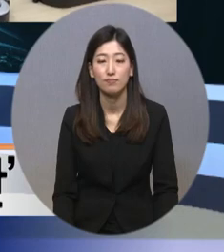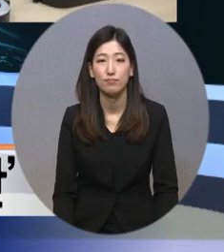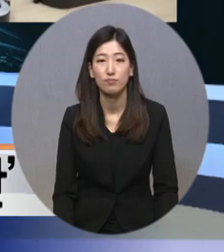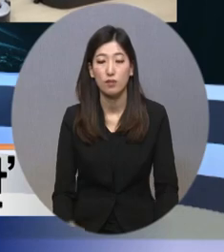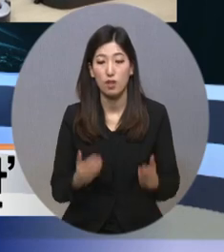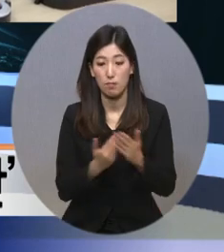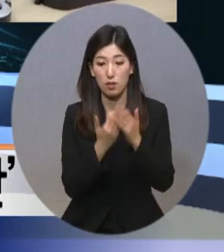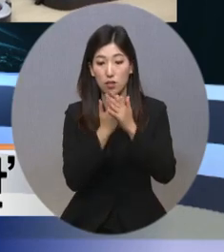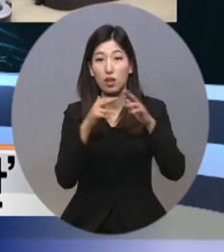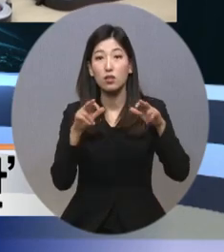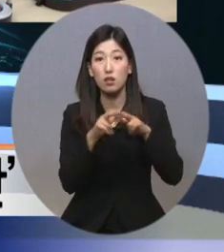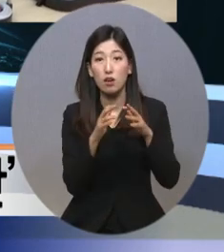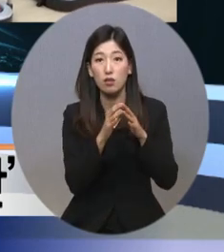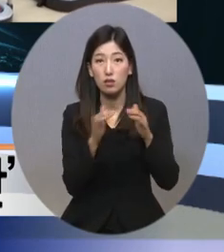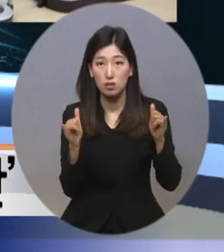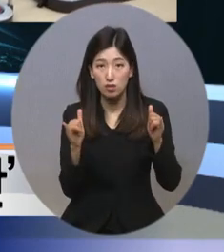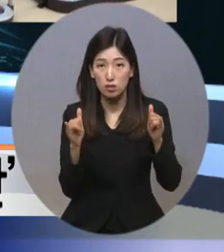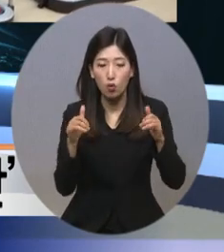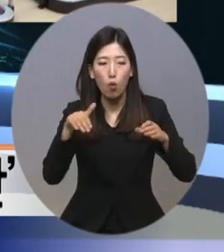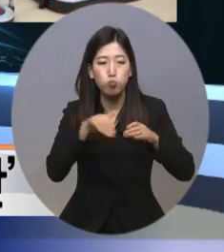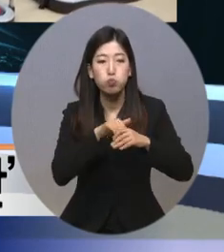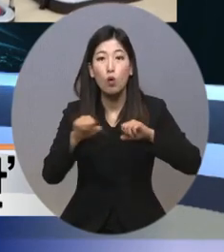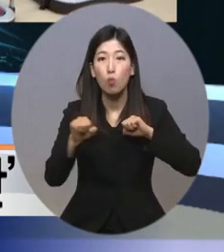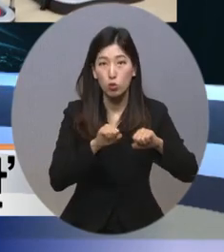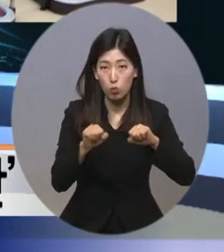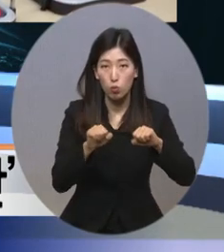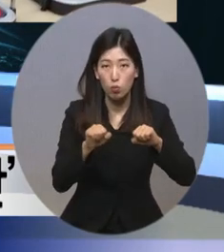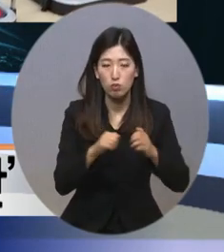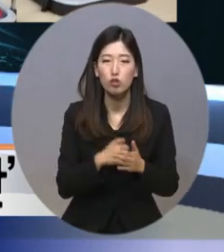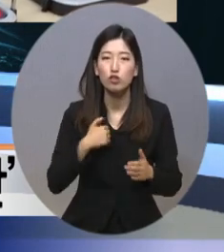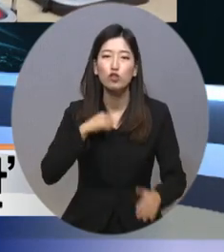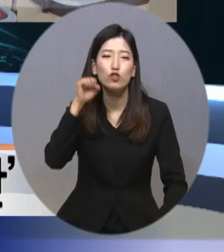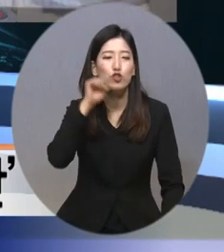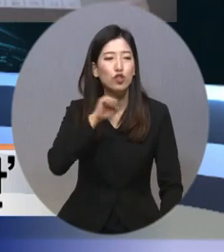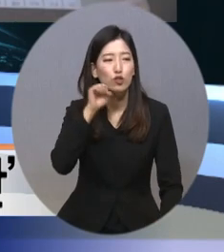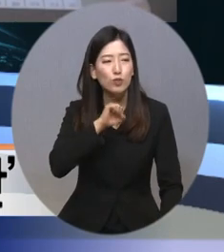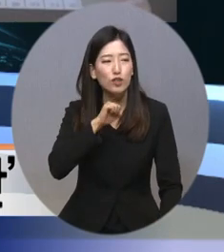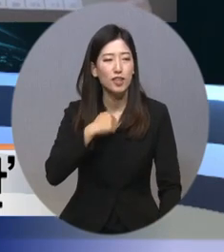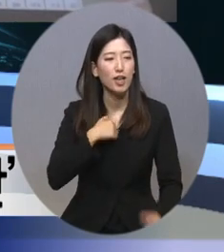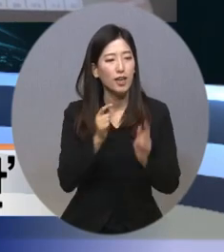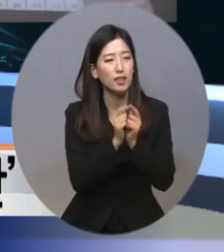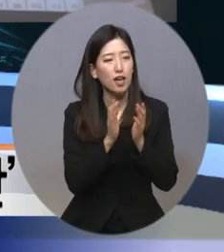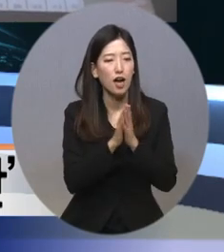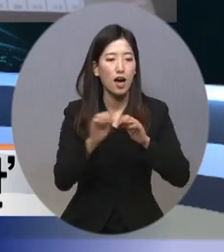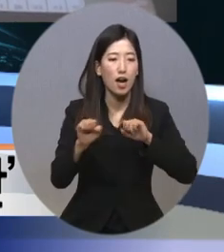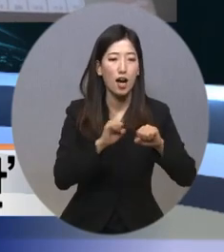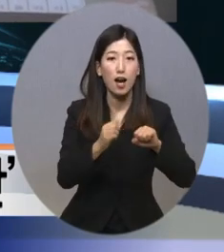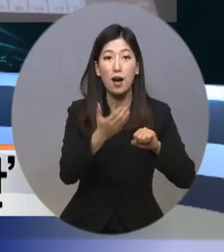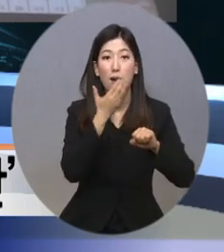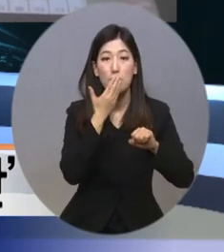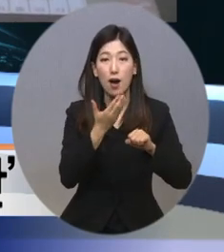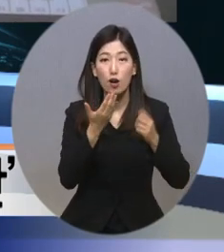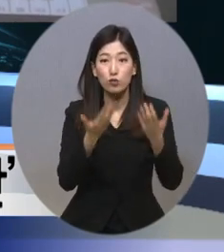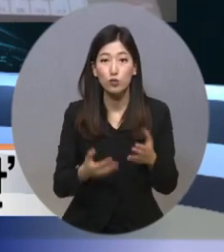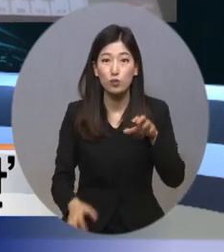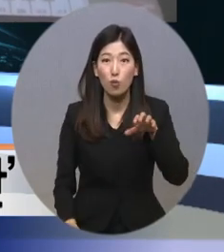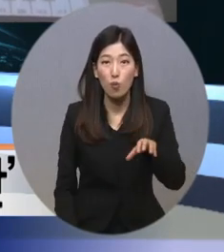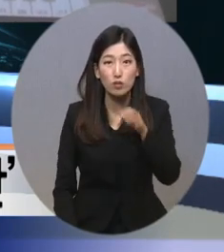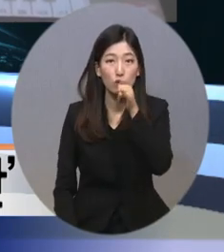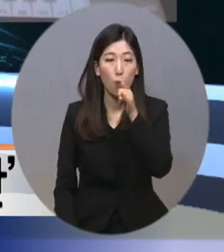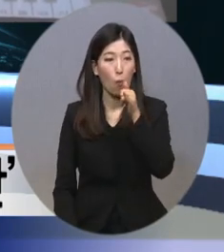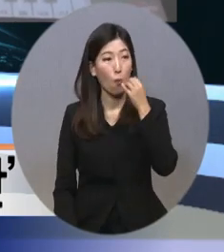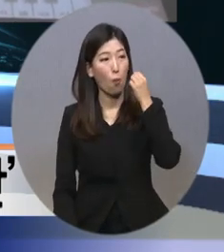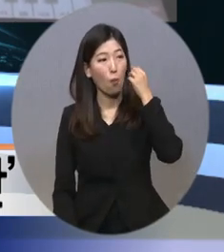발달 장애인이 다양한 문화 활동을 통해 스스로 여가 시간을 즐겁게 보낼 수 있는 휴식 공간이 있어 정우선